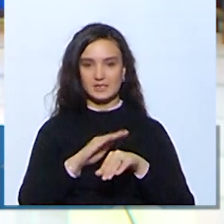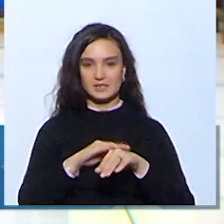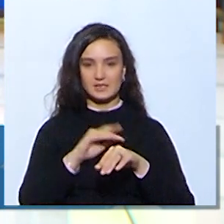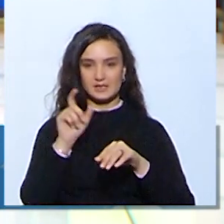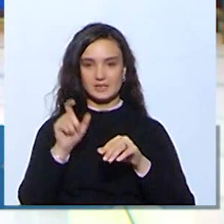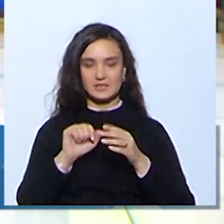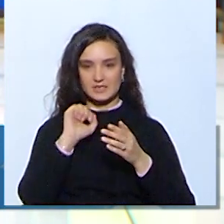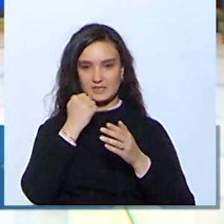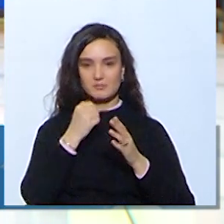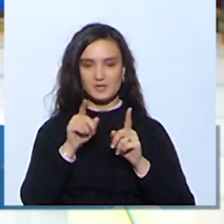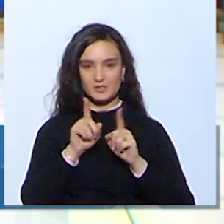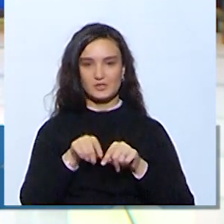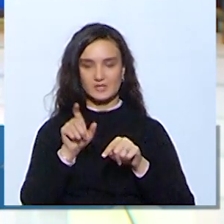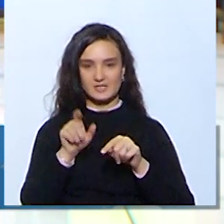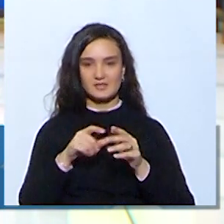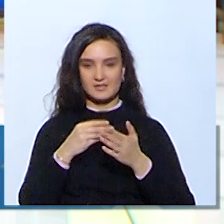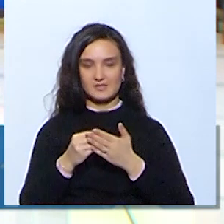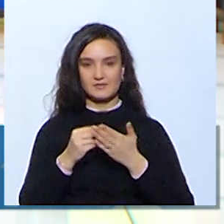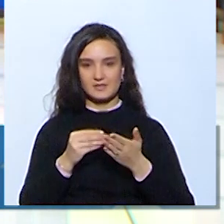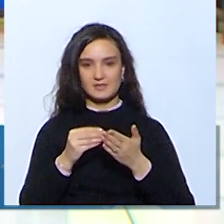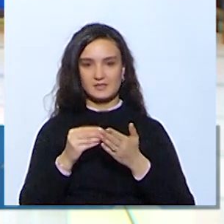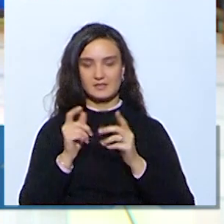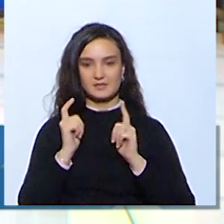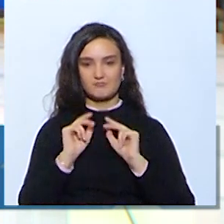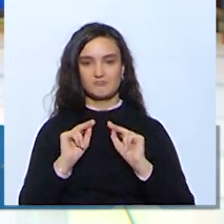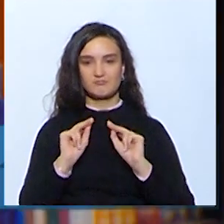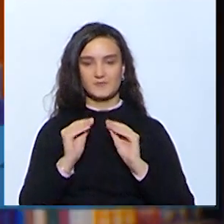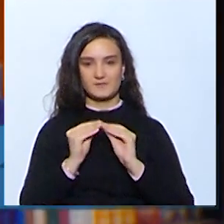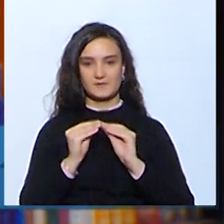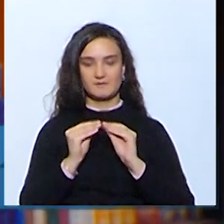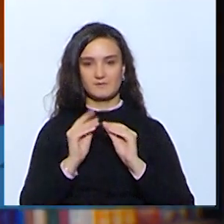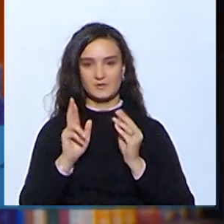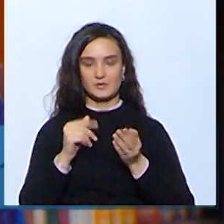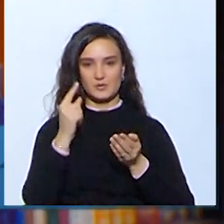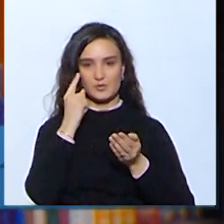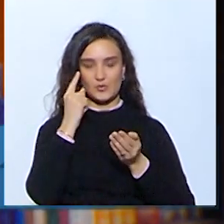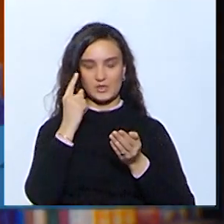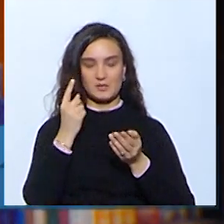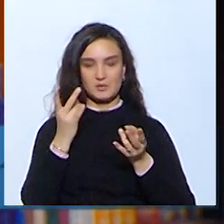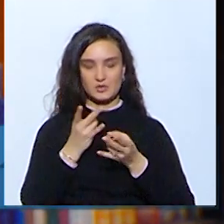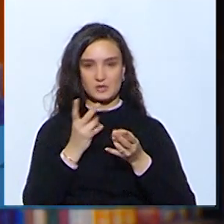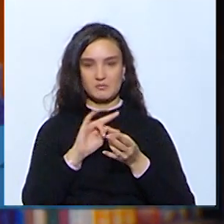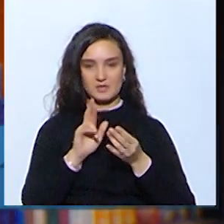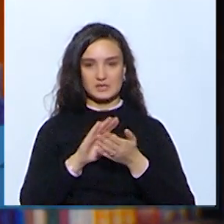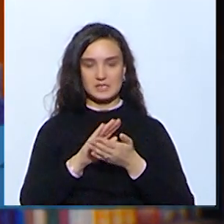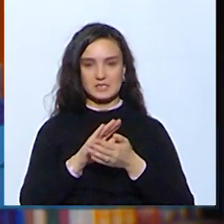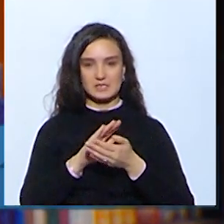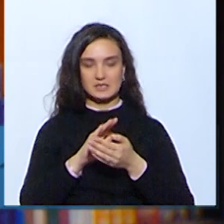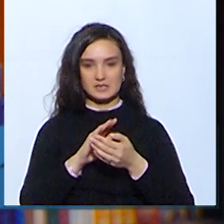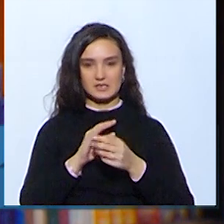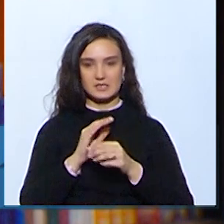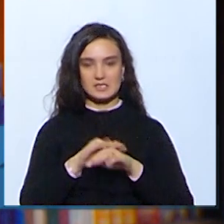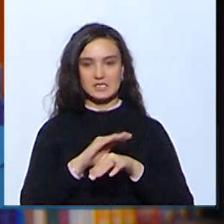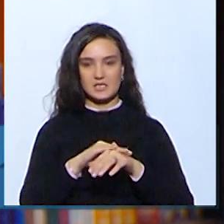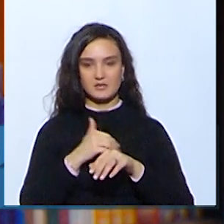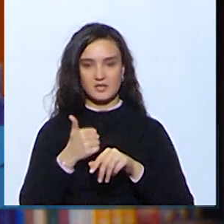კაცი, სიბერეშიც ასე ვთქვათ, თავისი პეცის მატარებელი არის და ასევე გონიერებაც გჭირდება და სიკეთის მაქსიმალური გაკეთება